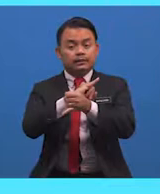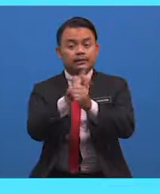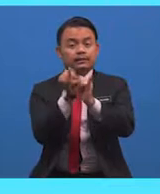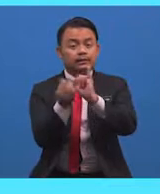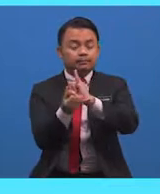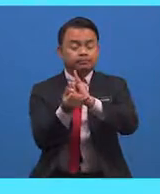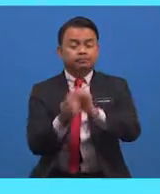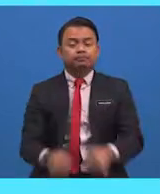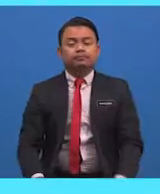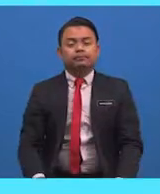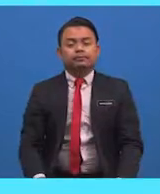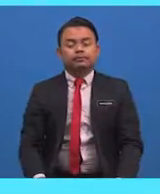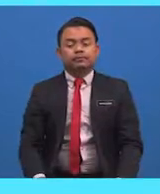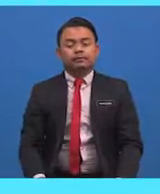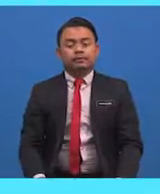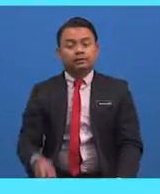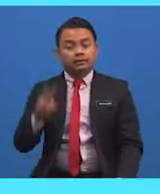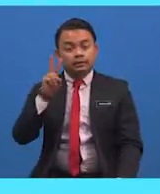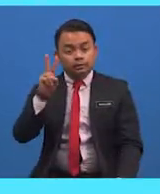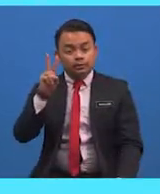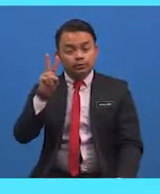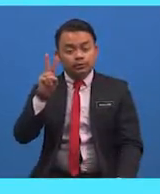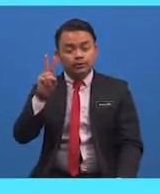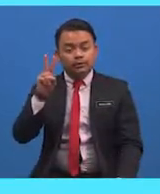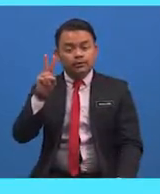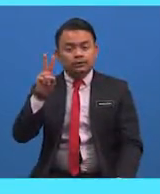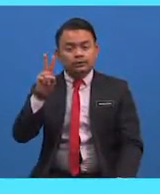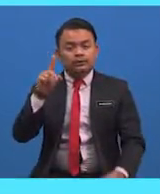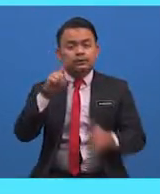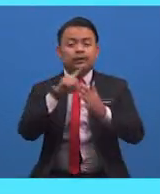menerangkan berkenaan dengan pemanasan global.